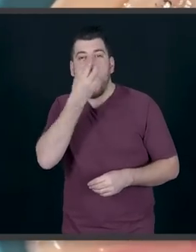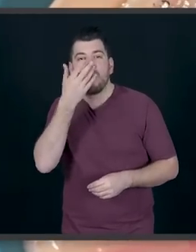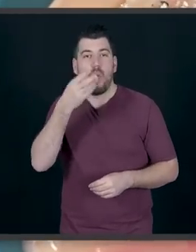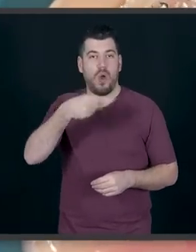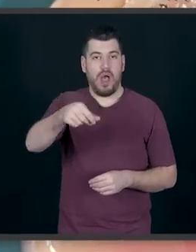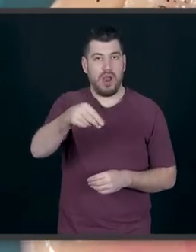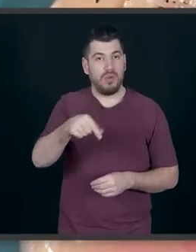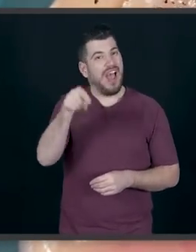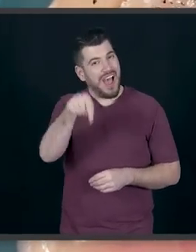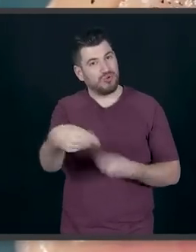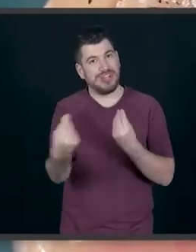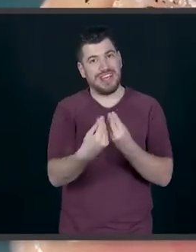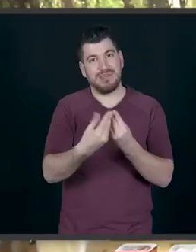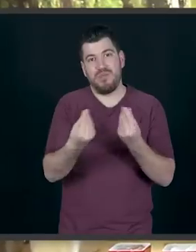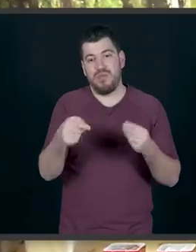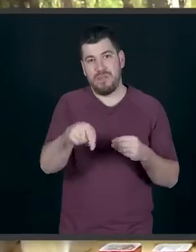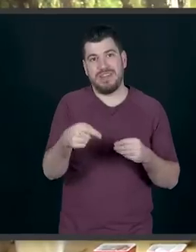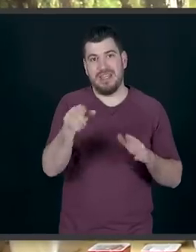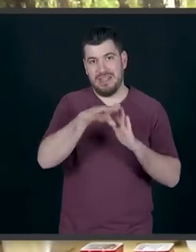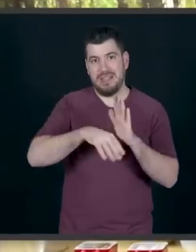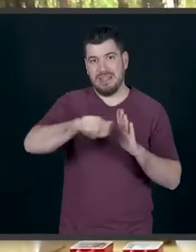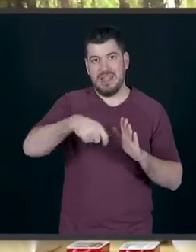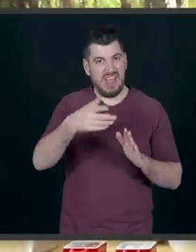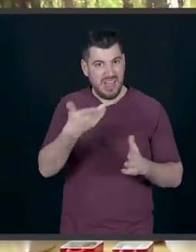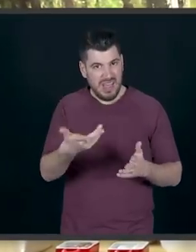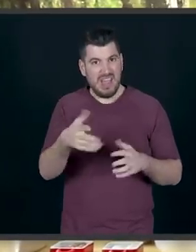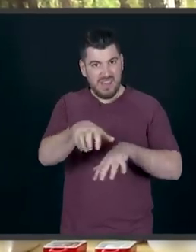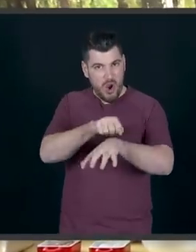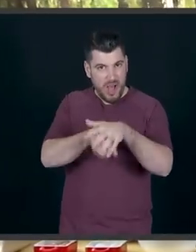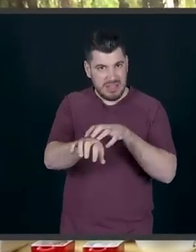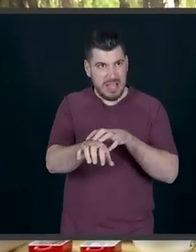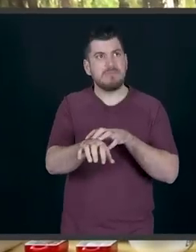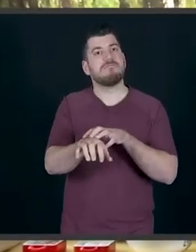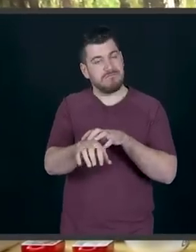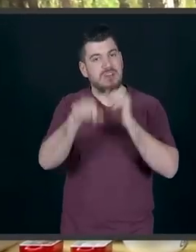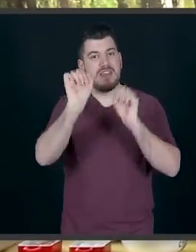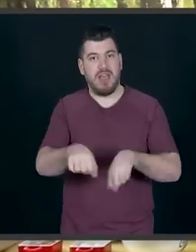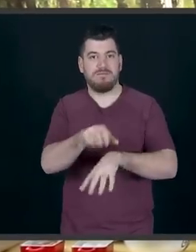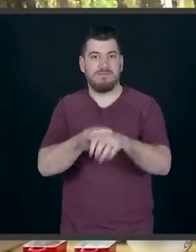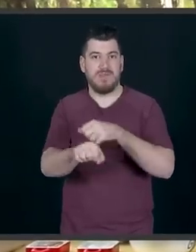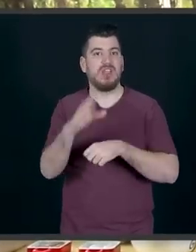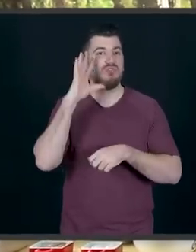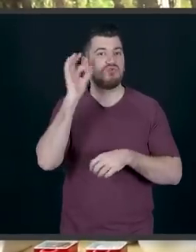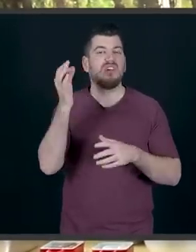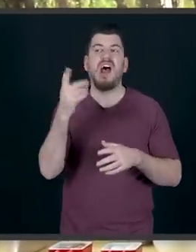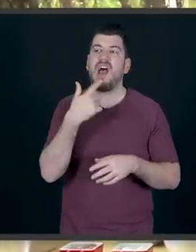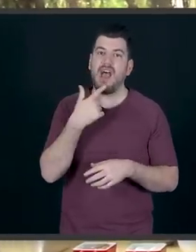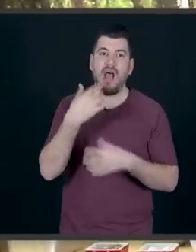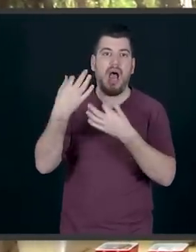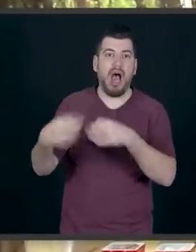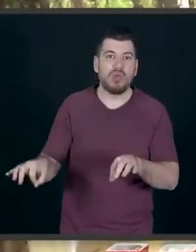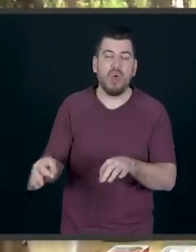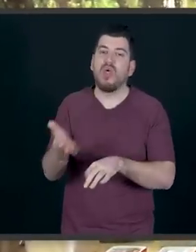είναι πολύ πιο ωραίο βέβαια για αυτή τη συνταγή. Να βάλω γάντι ή όχι. Θα βάλω γάντι για να μην πλένω με τα χέρια μου. Δεν έχω γάντια.